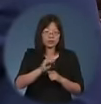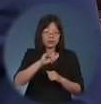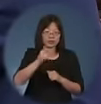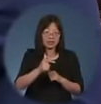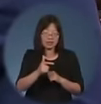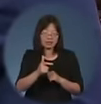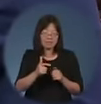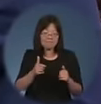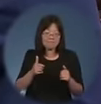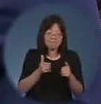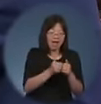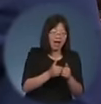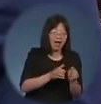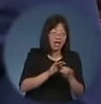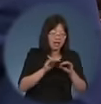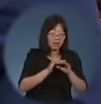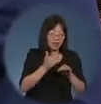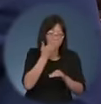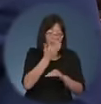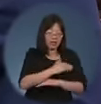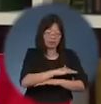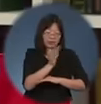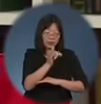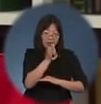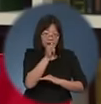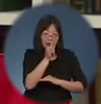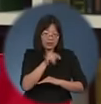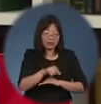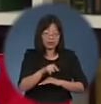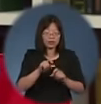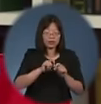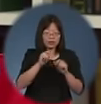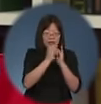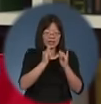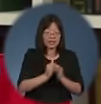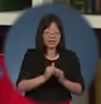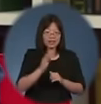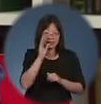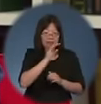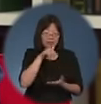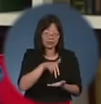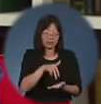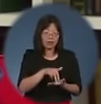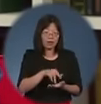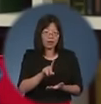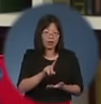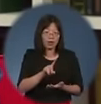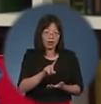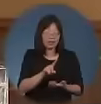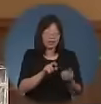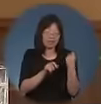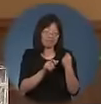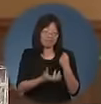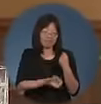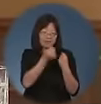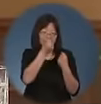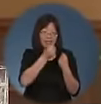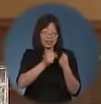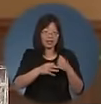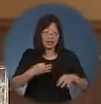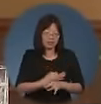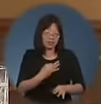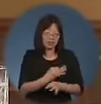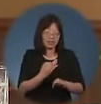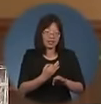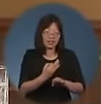이어지는 거 아니겠습니까 주로는 이제이 사회의 나쁜면 특히 기득권자들의 나쁜면 이런 것들이